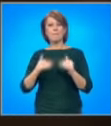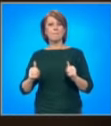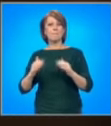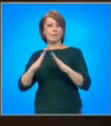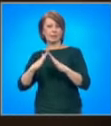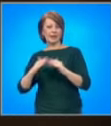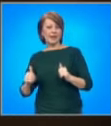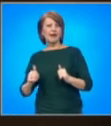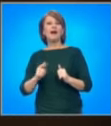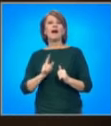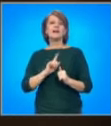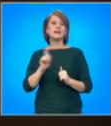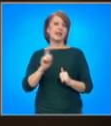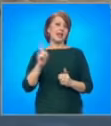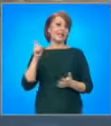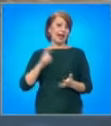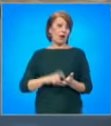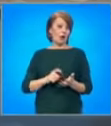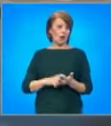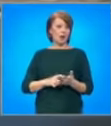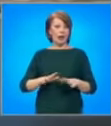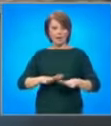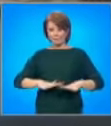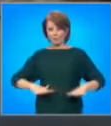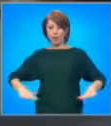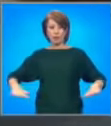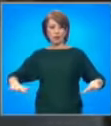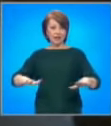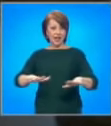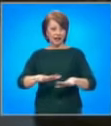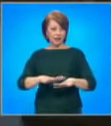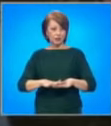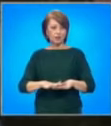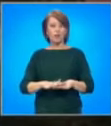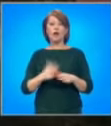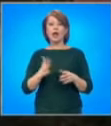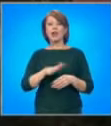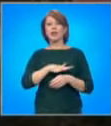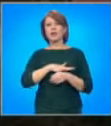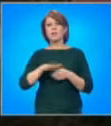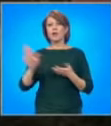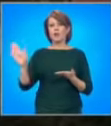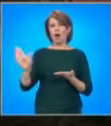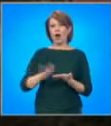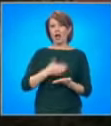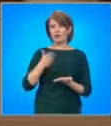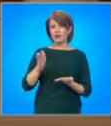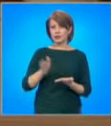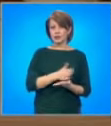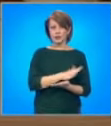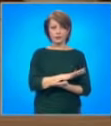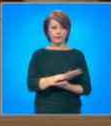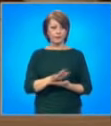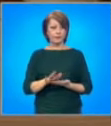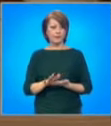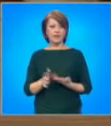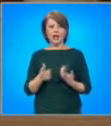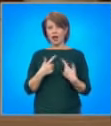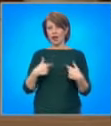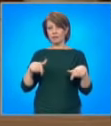са напълно незаконни. Вече площадчето до детската площадка Слънчето е напълно разчистено. Ние